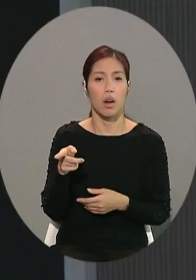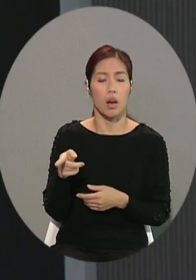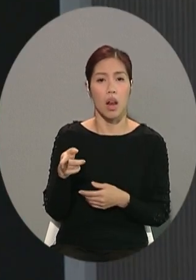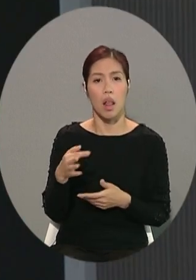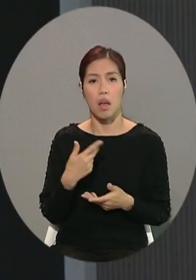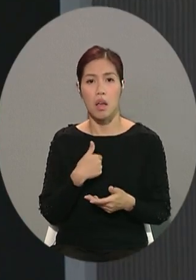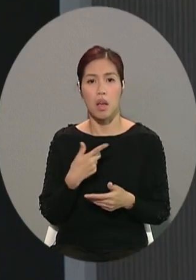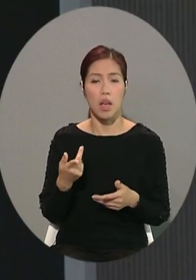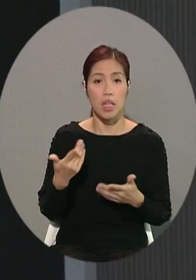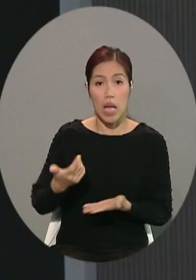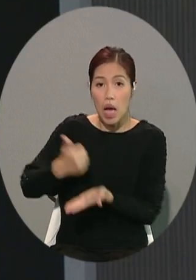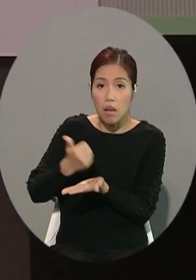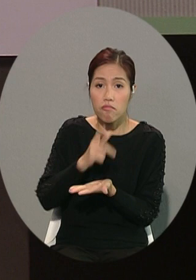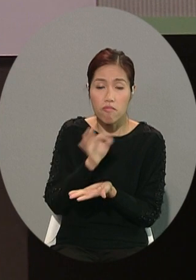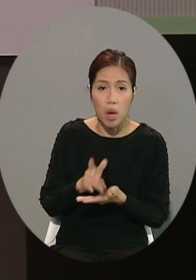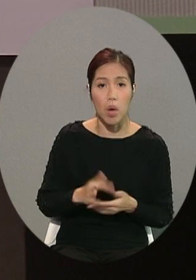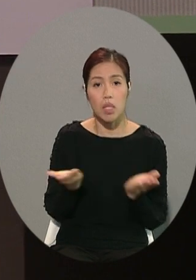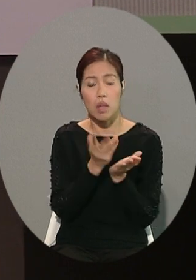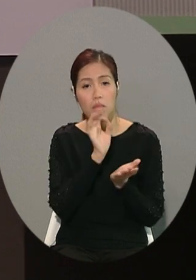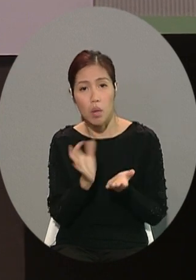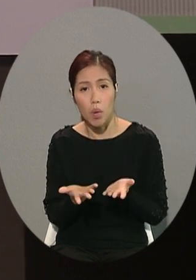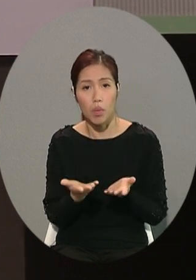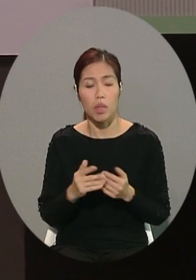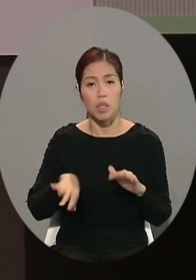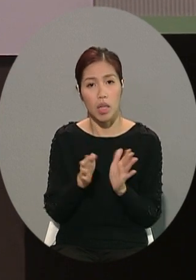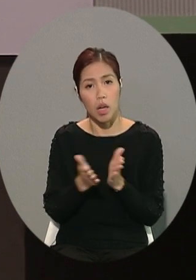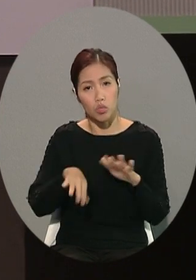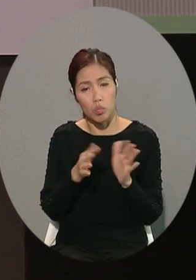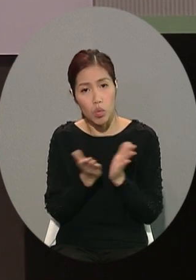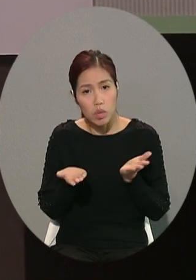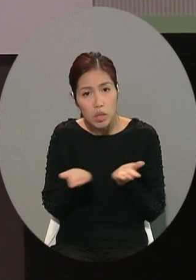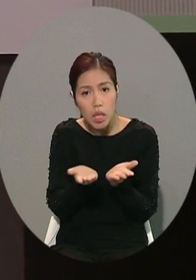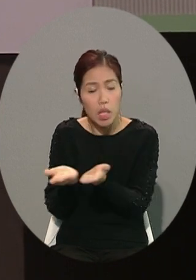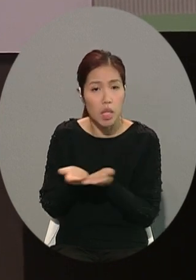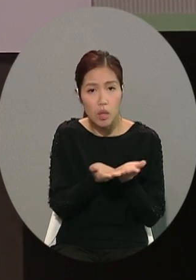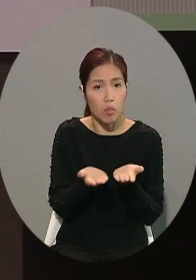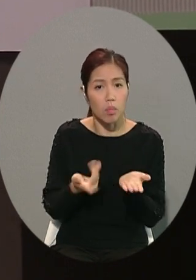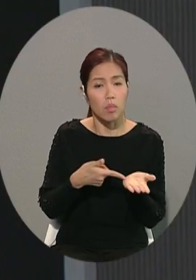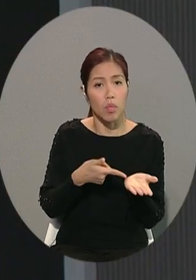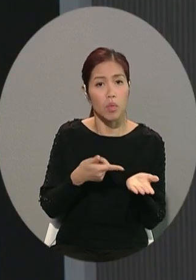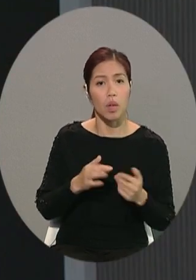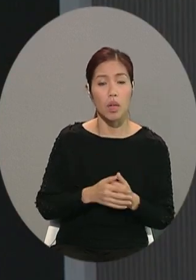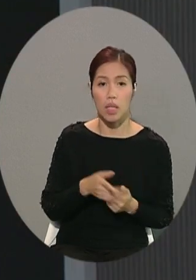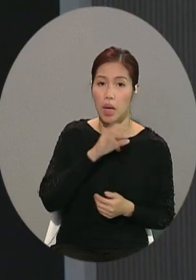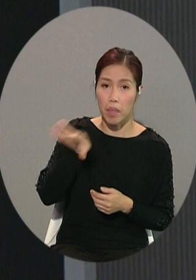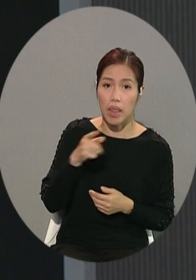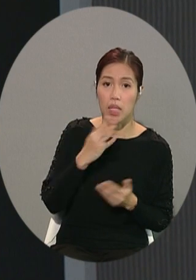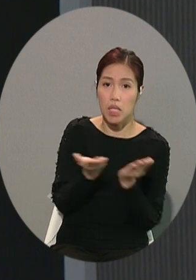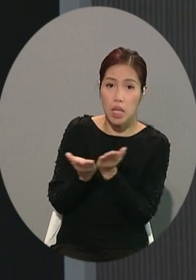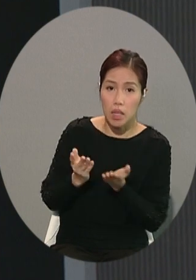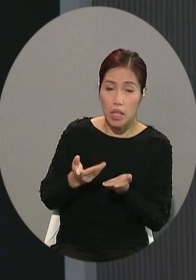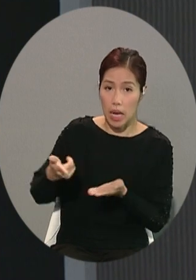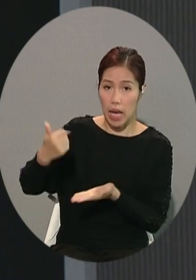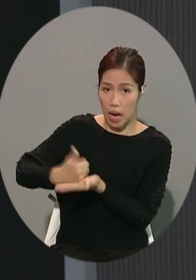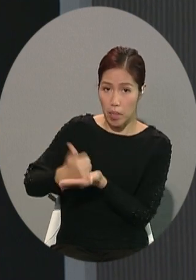呢？ 請問你在不在現場？ 請問你有沒有證據？現在我就是將所有證據給東涌街坊看，你在這裡說什麼都沒有用的了。 那我只是現在問你一句，你有沒有證據？你在不在